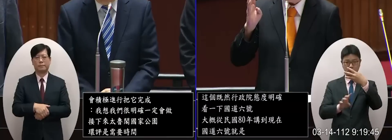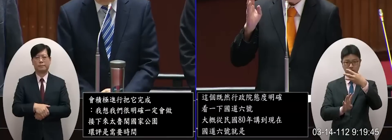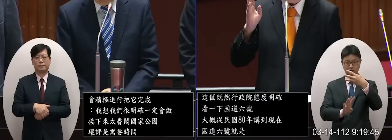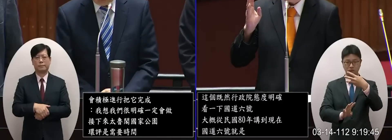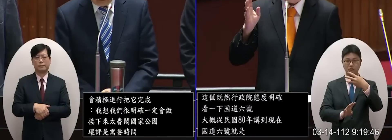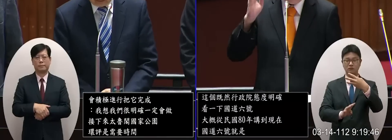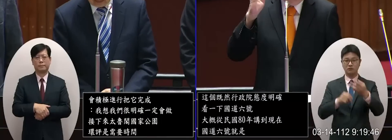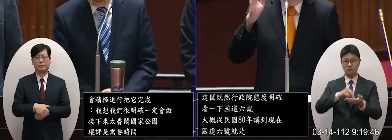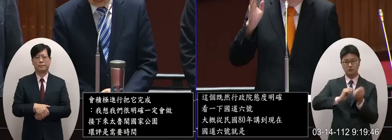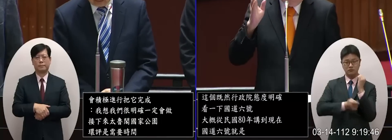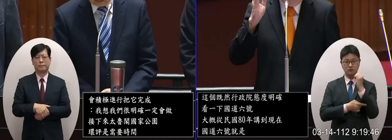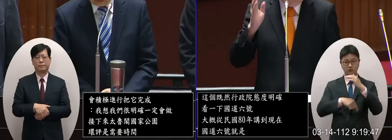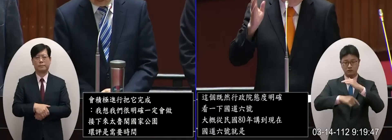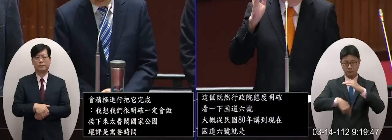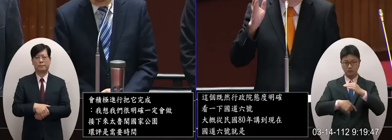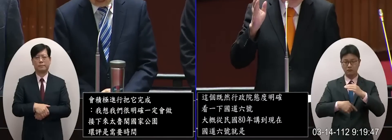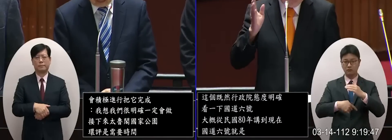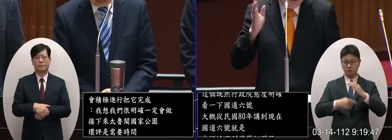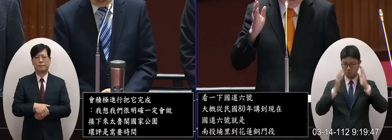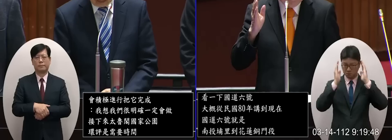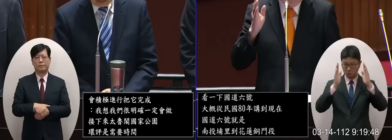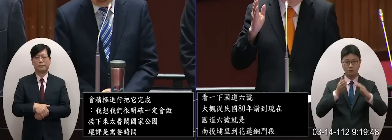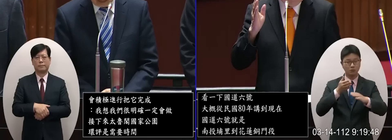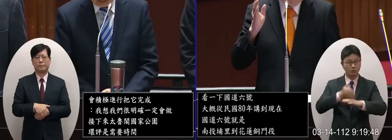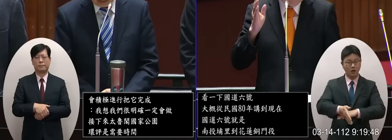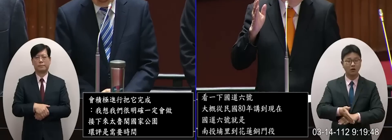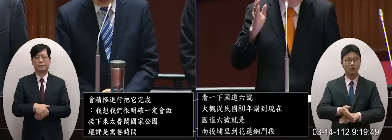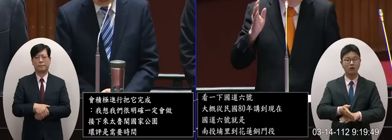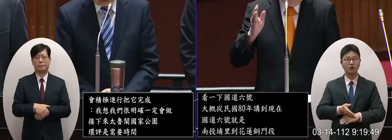2020年3月4号在立法院正式通过，